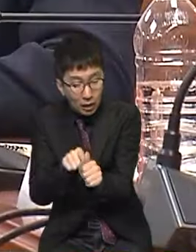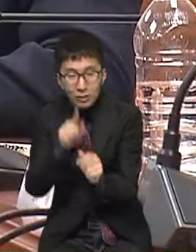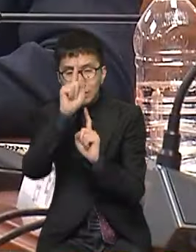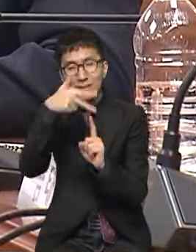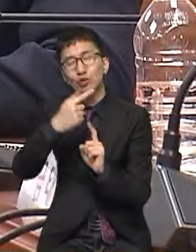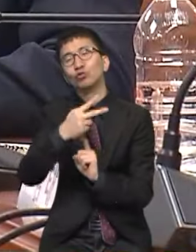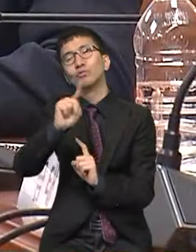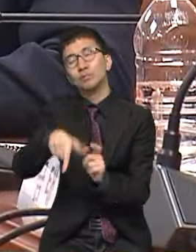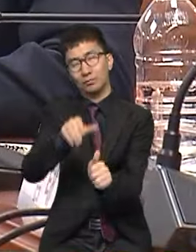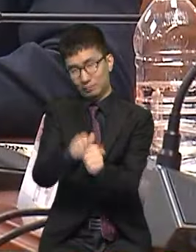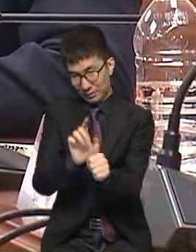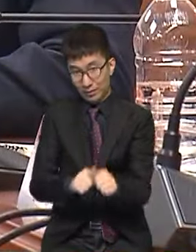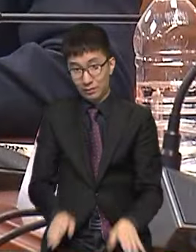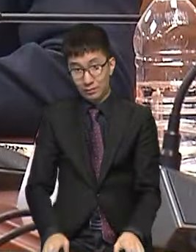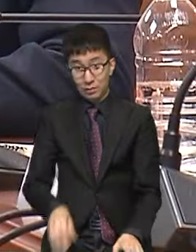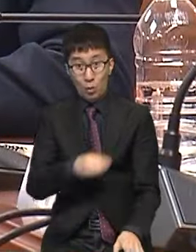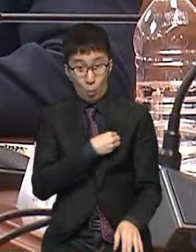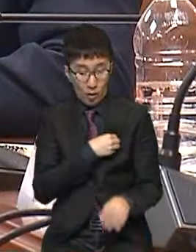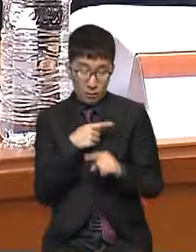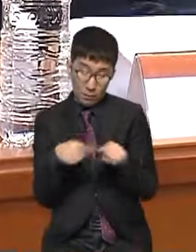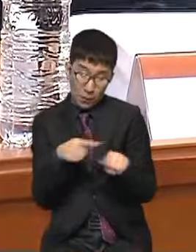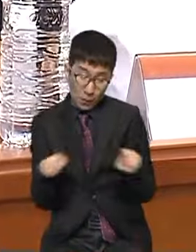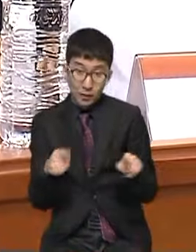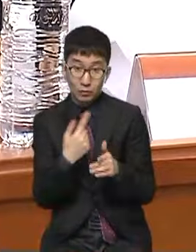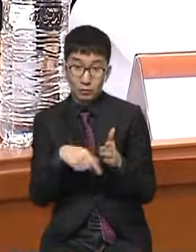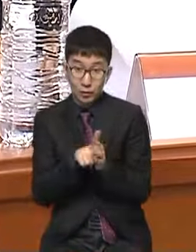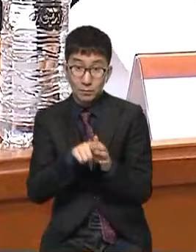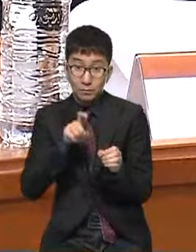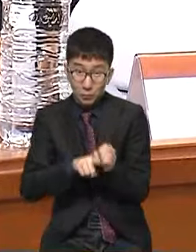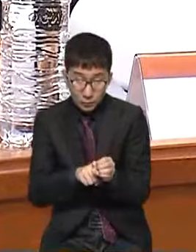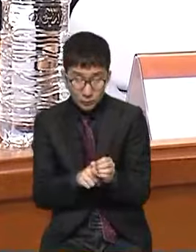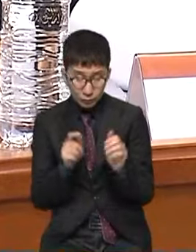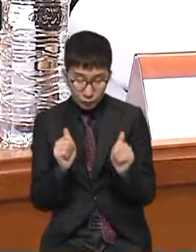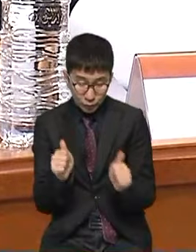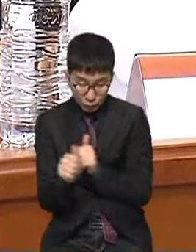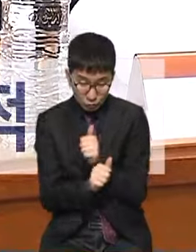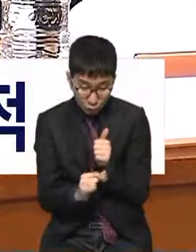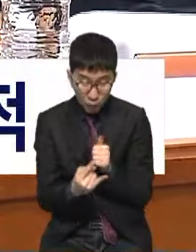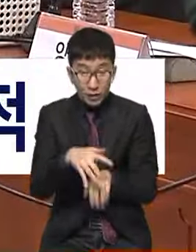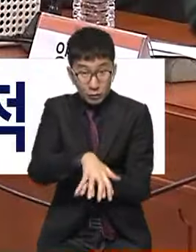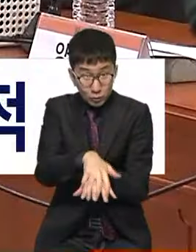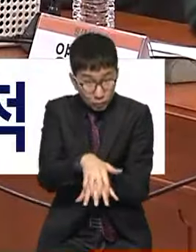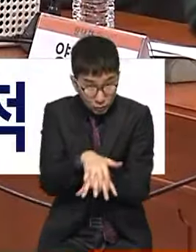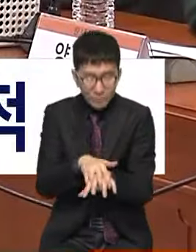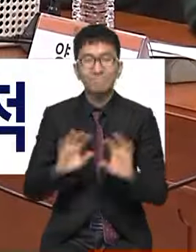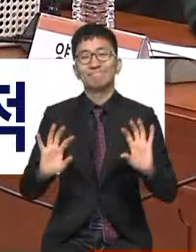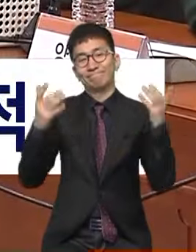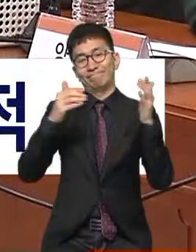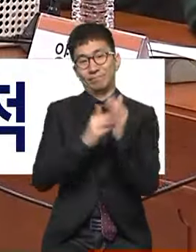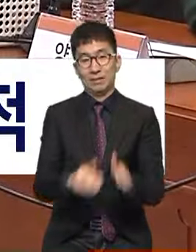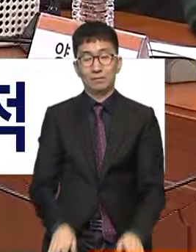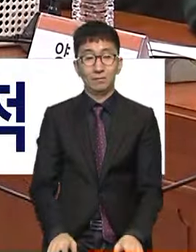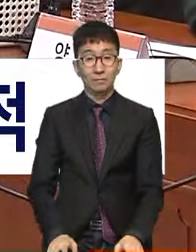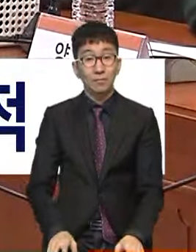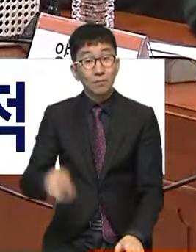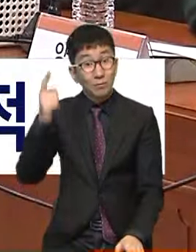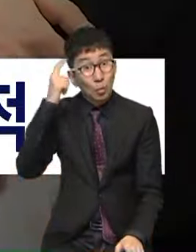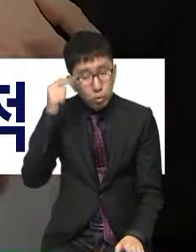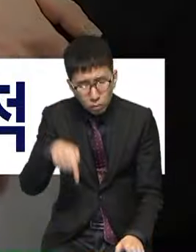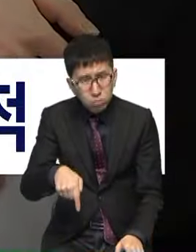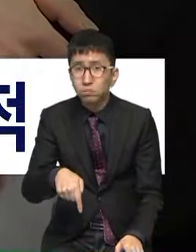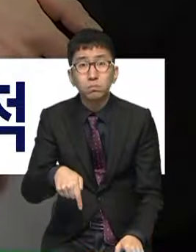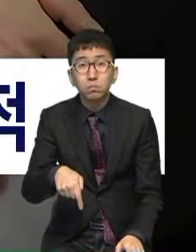안과 당원 자격 심사위 설치안을 가결했습니다. 당원 자격 심사위는 최근 입당 문제로 갈등을